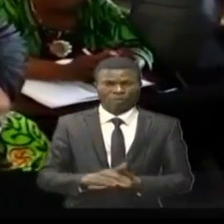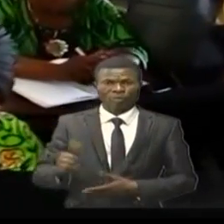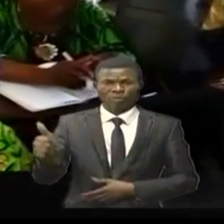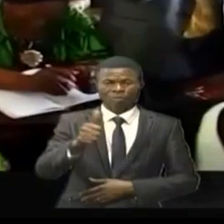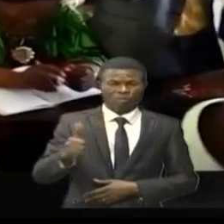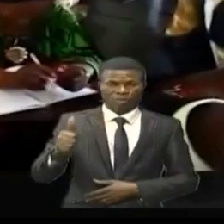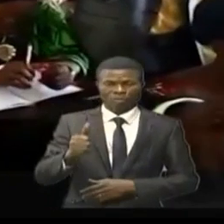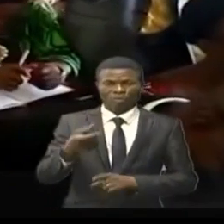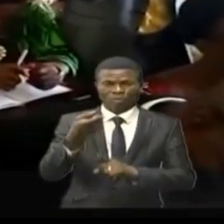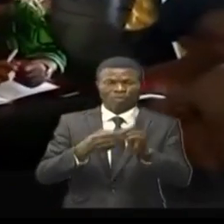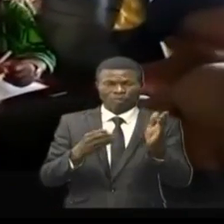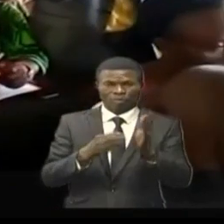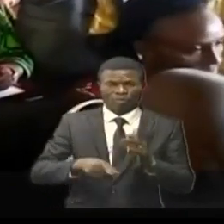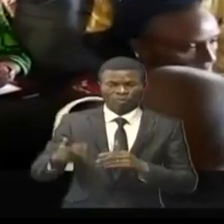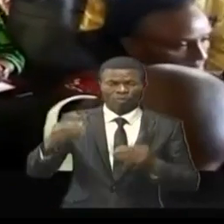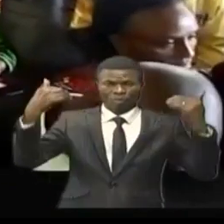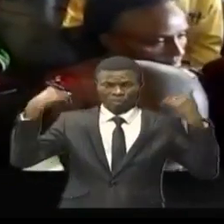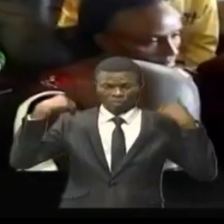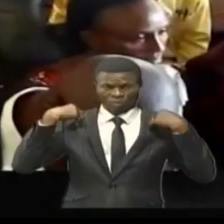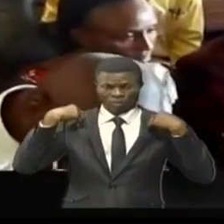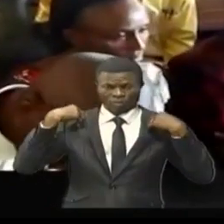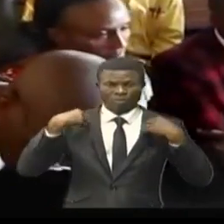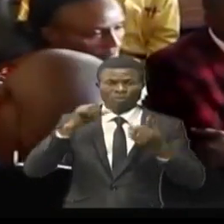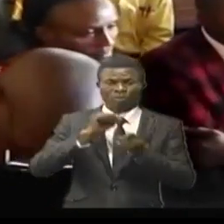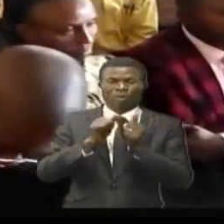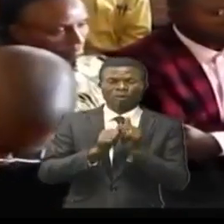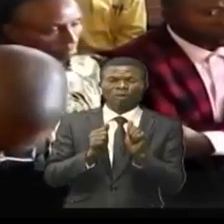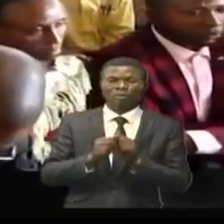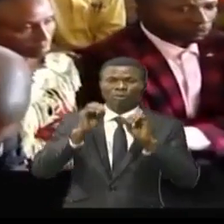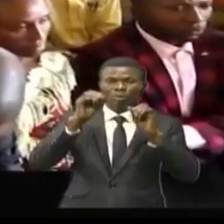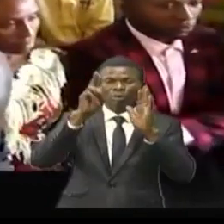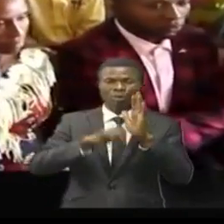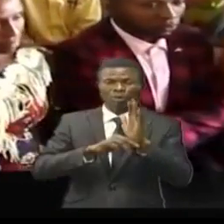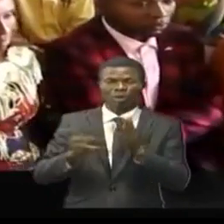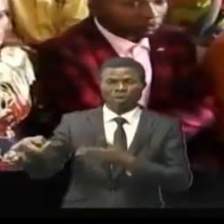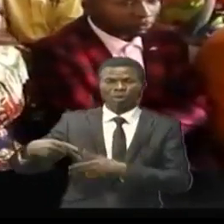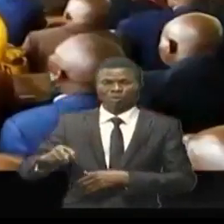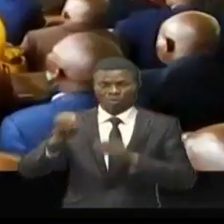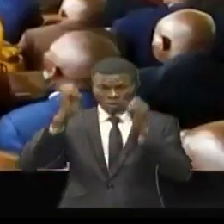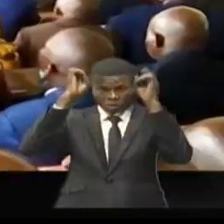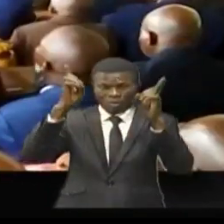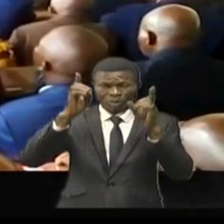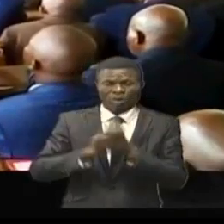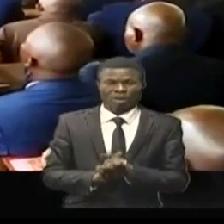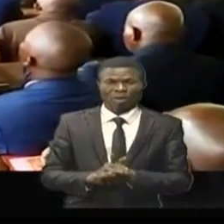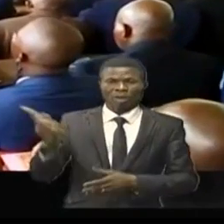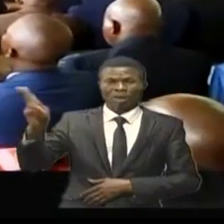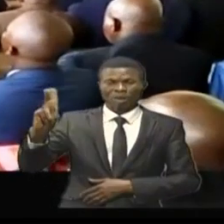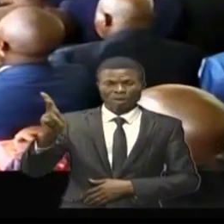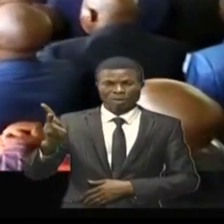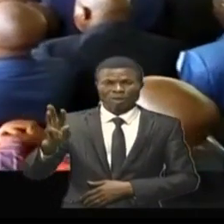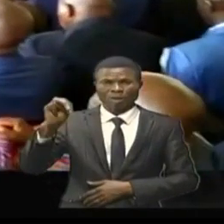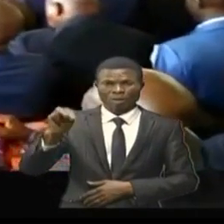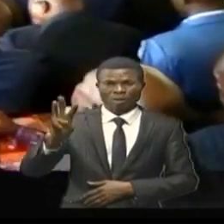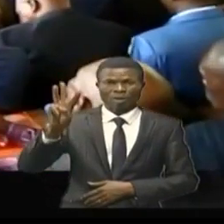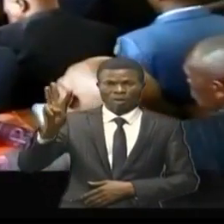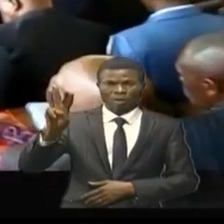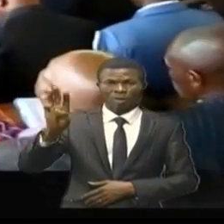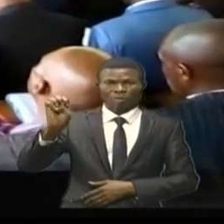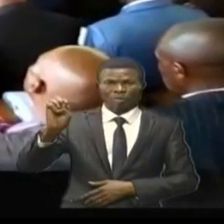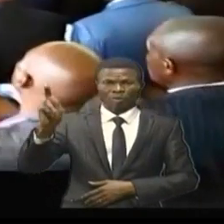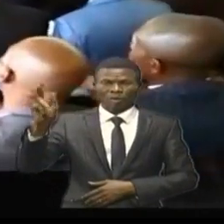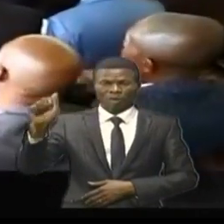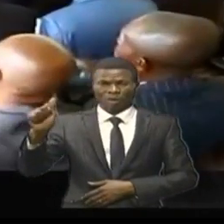de l'année en cours, les autorités du secteur de l'EPST, province éducationnelle Kassai 2 basée à Mouika, notamment les